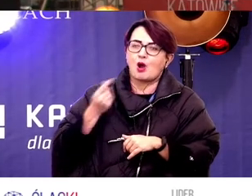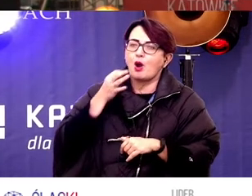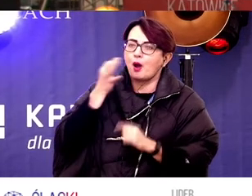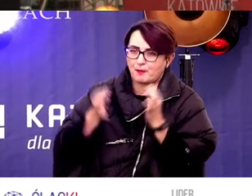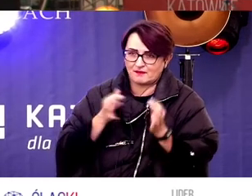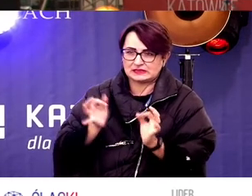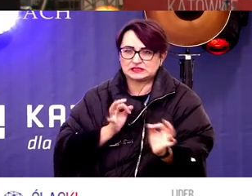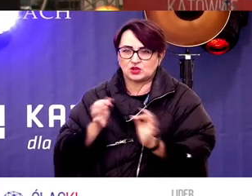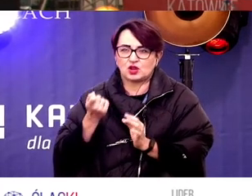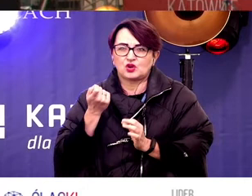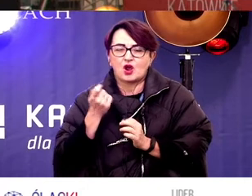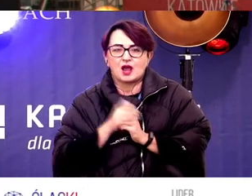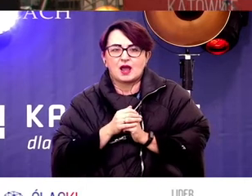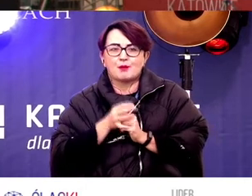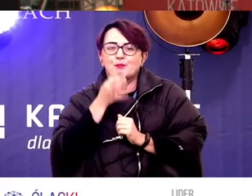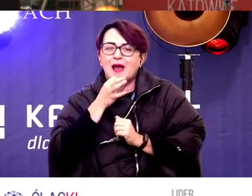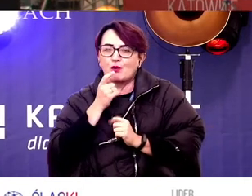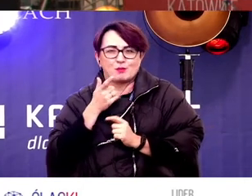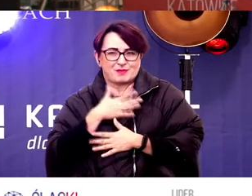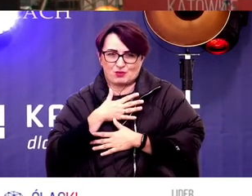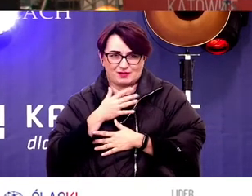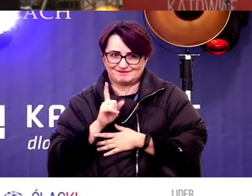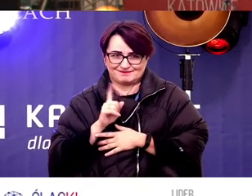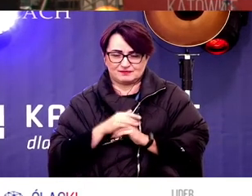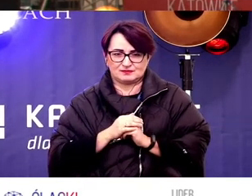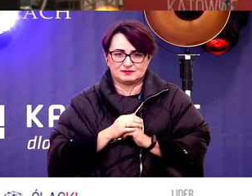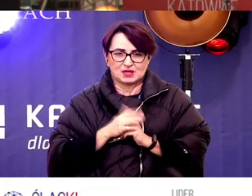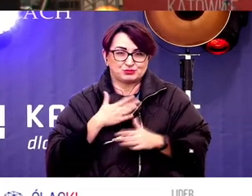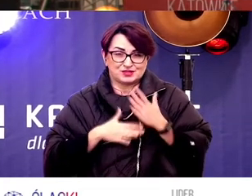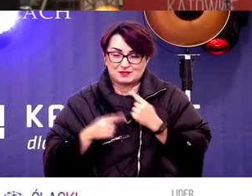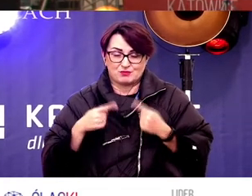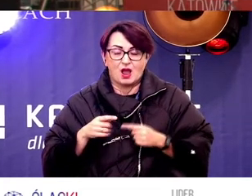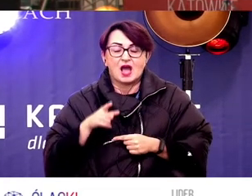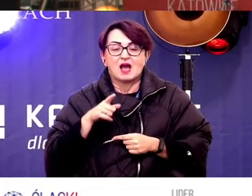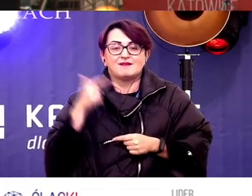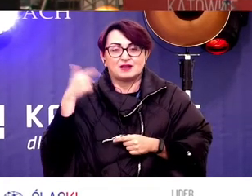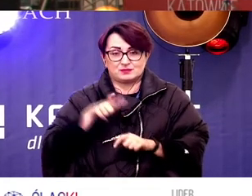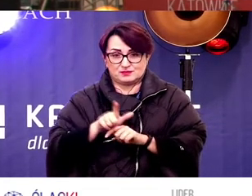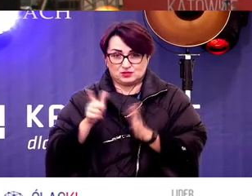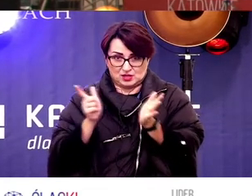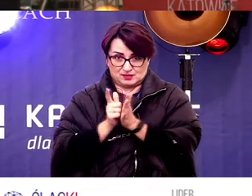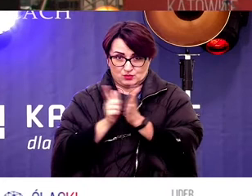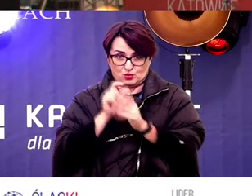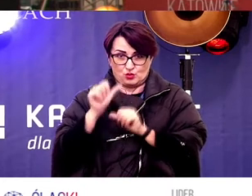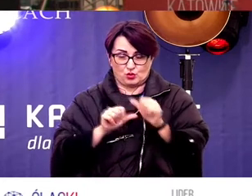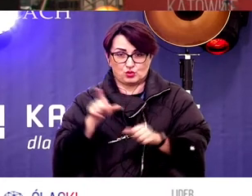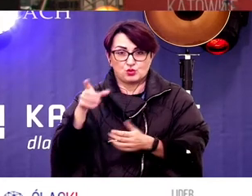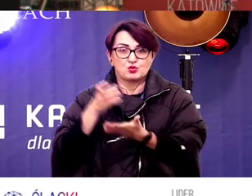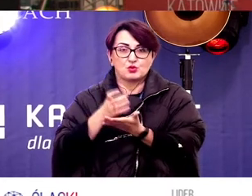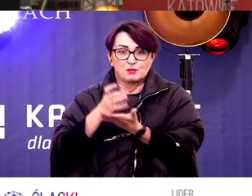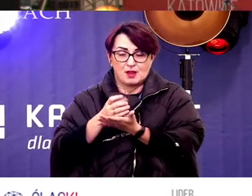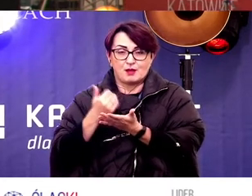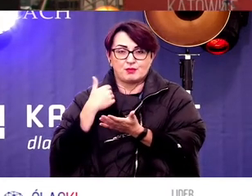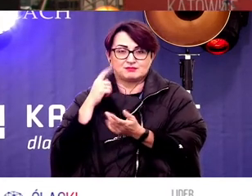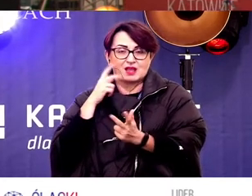o historii nieco mało przyjemnej. Otóż w 2017 roku miały miejsce na Kubie